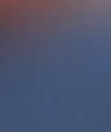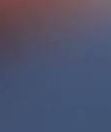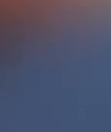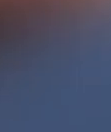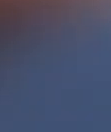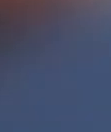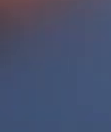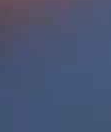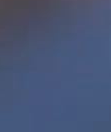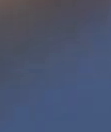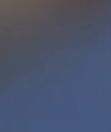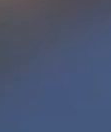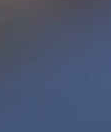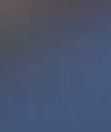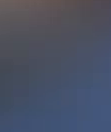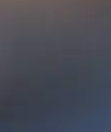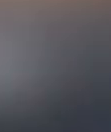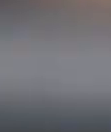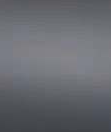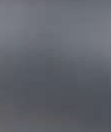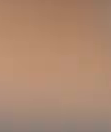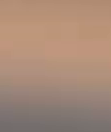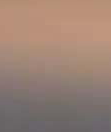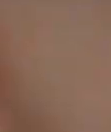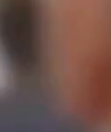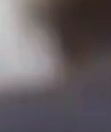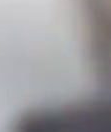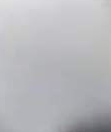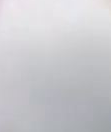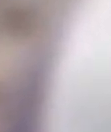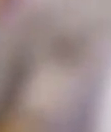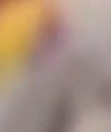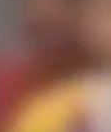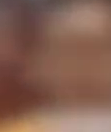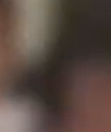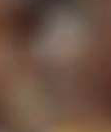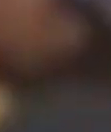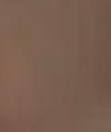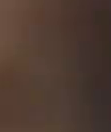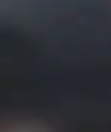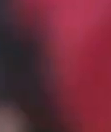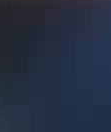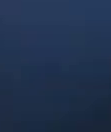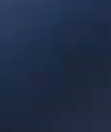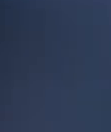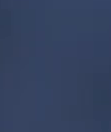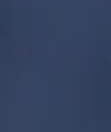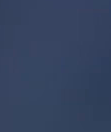saat akan membawa kabur motor dari dalam garasi rumah di Jalan Ikan Hias, Gang Sarbini, Kramat Jati, Jakarta Timur.